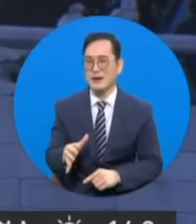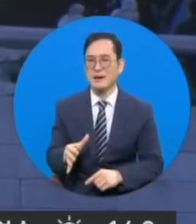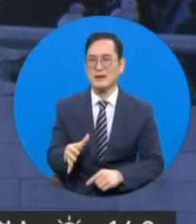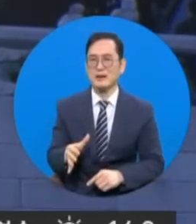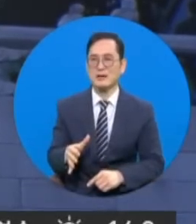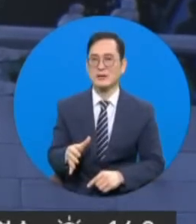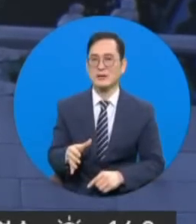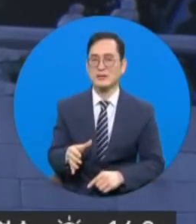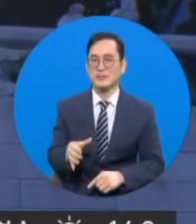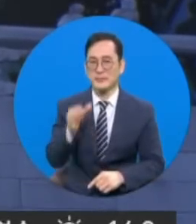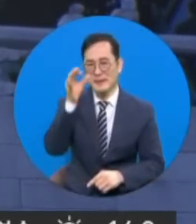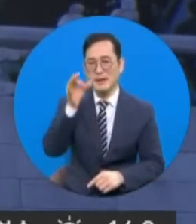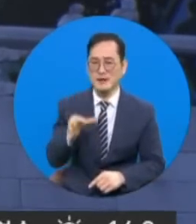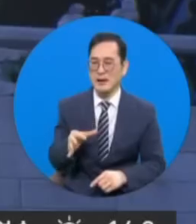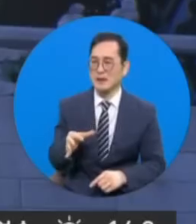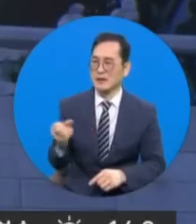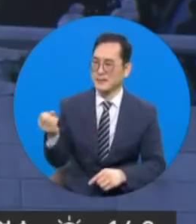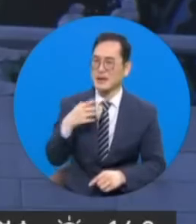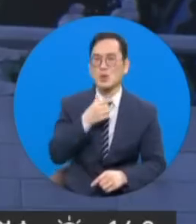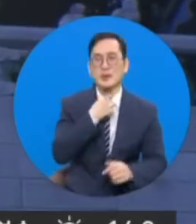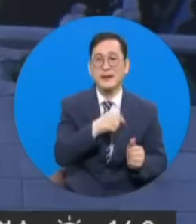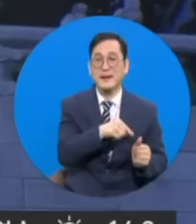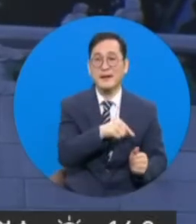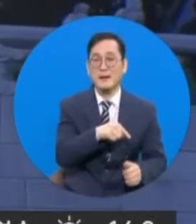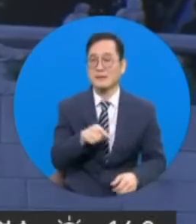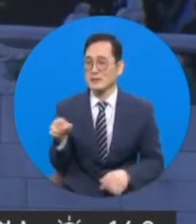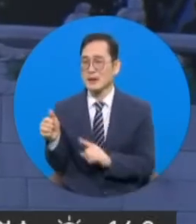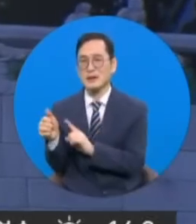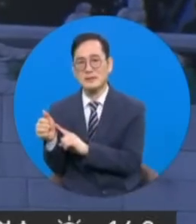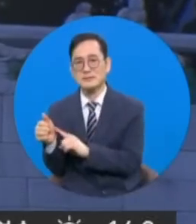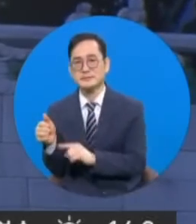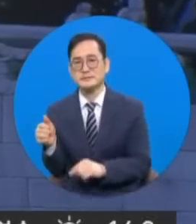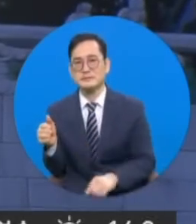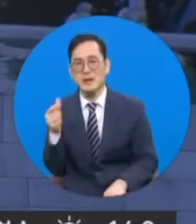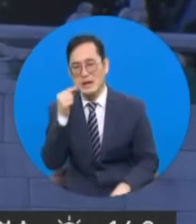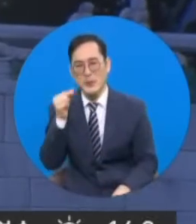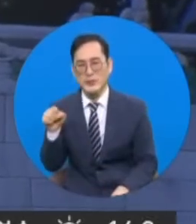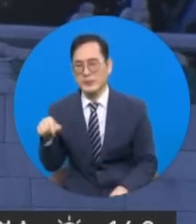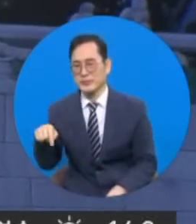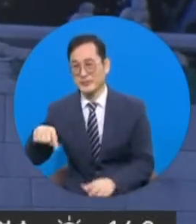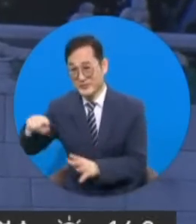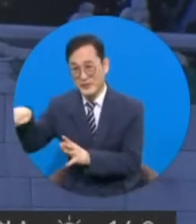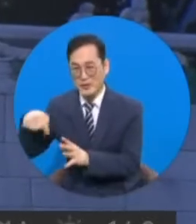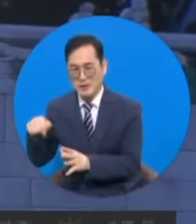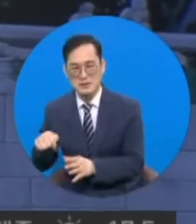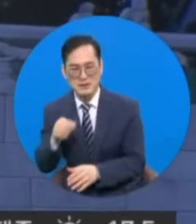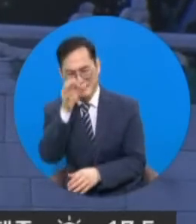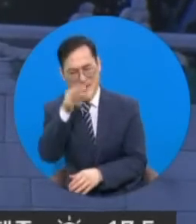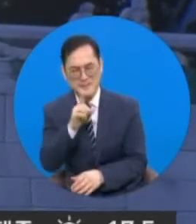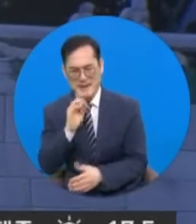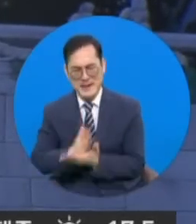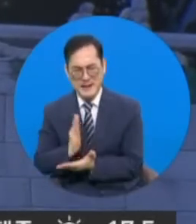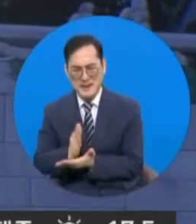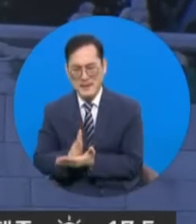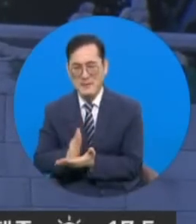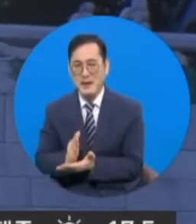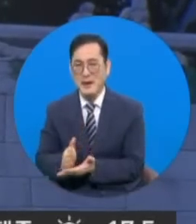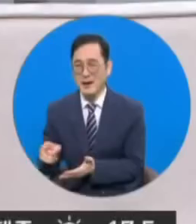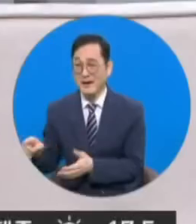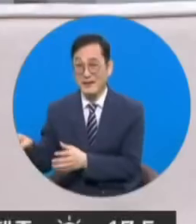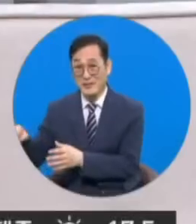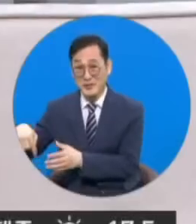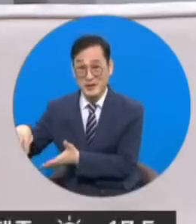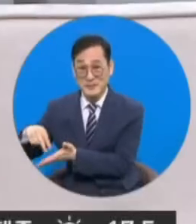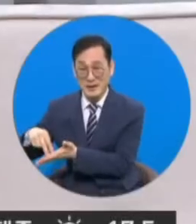그런데요 얘기를 한 것에 대한 기사 총리의 어떤 마음을 굳히게 된 얘기도 오늘 언론보다 많던데요 그래서 윤석열